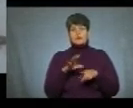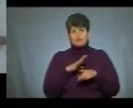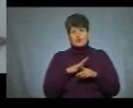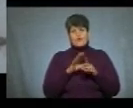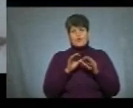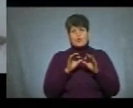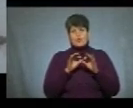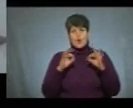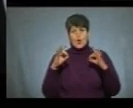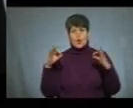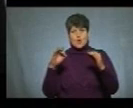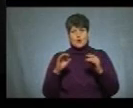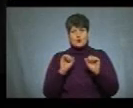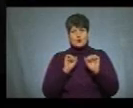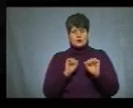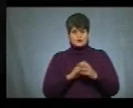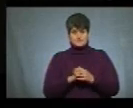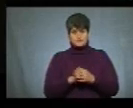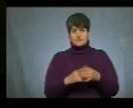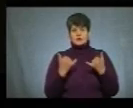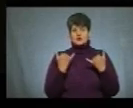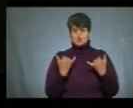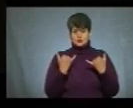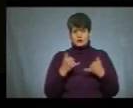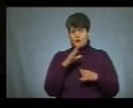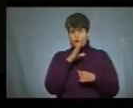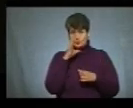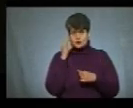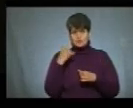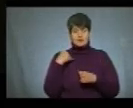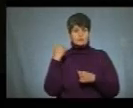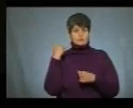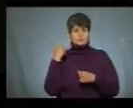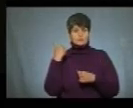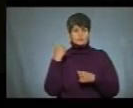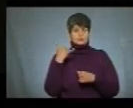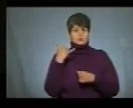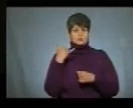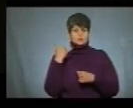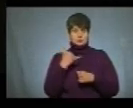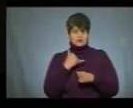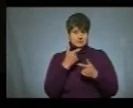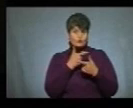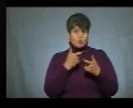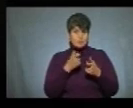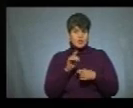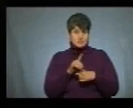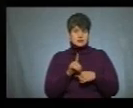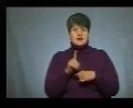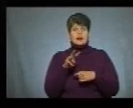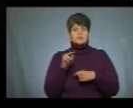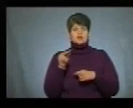огороджений. Сьогодні вночі до нас поступила інформація з